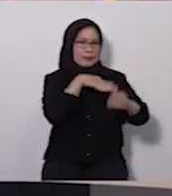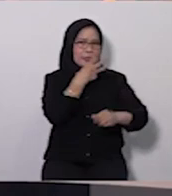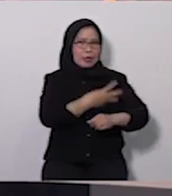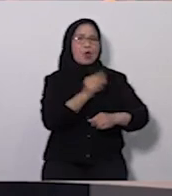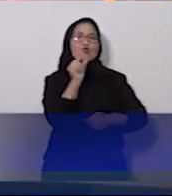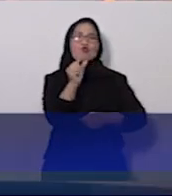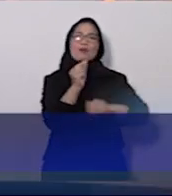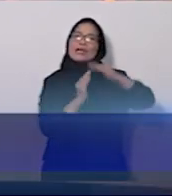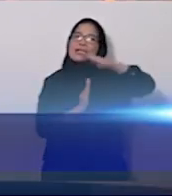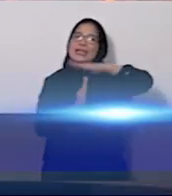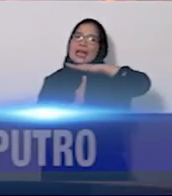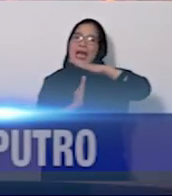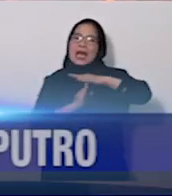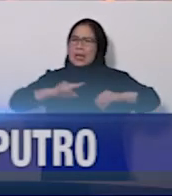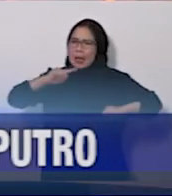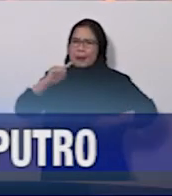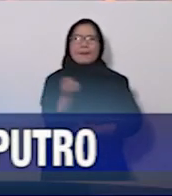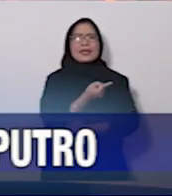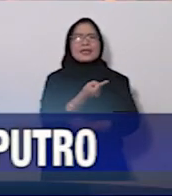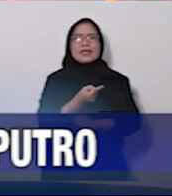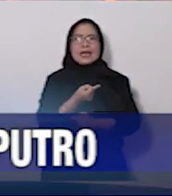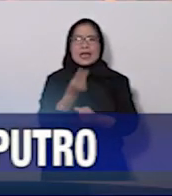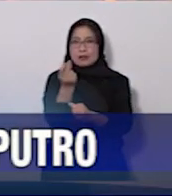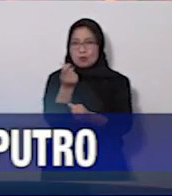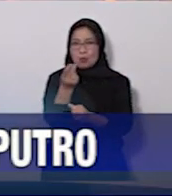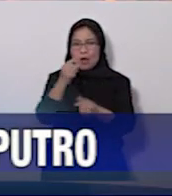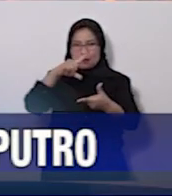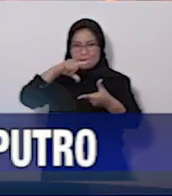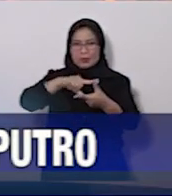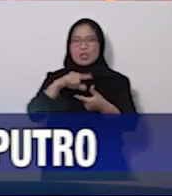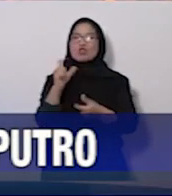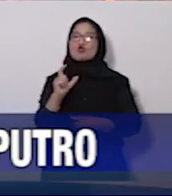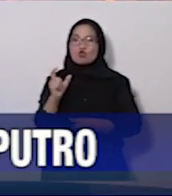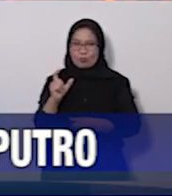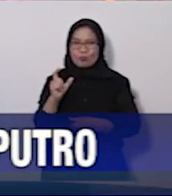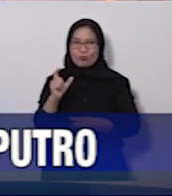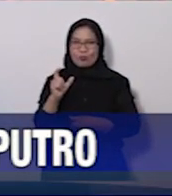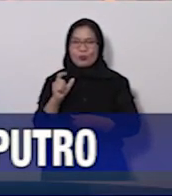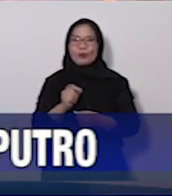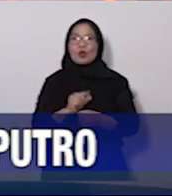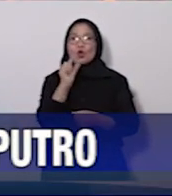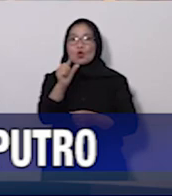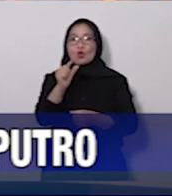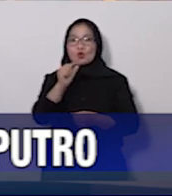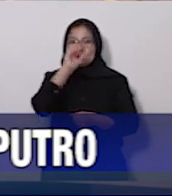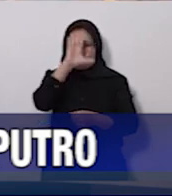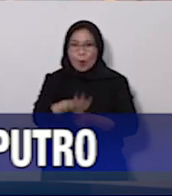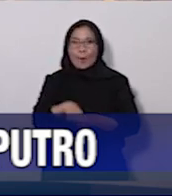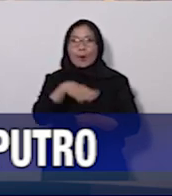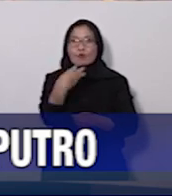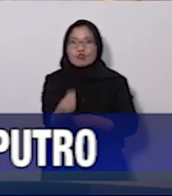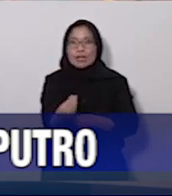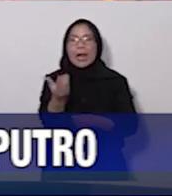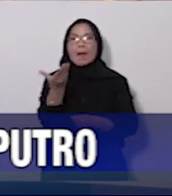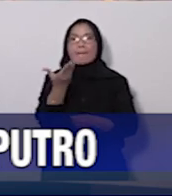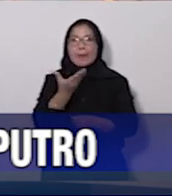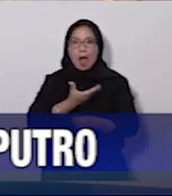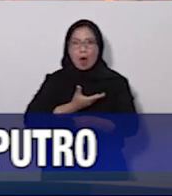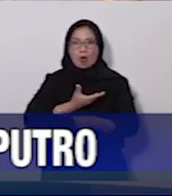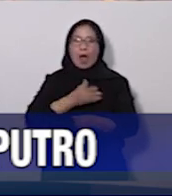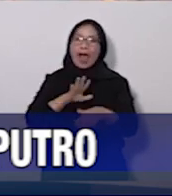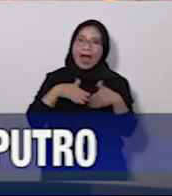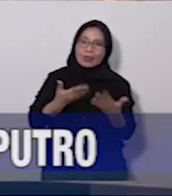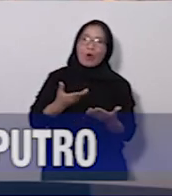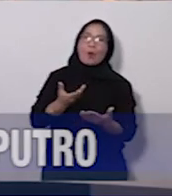beristirahat dan pastikan saldo uang elektronik mencukupi bagi para pemudik yang akan ataupun